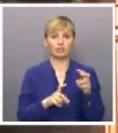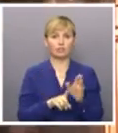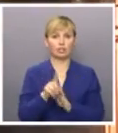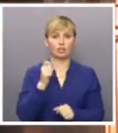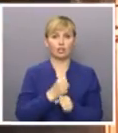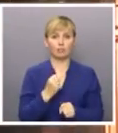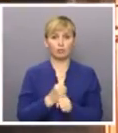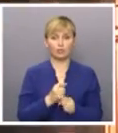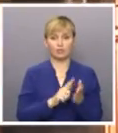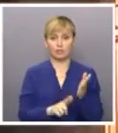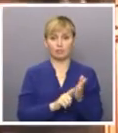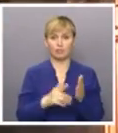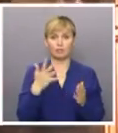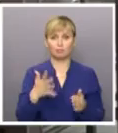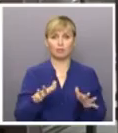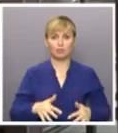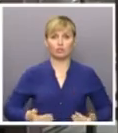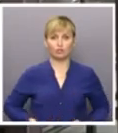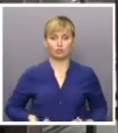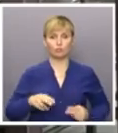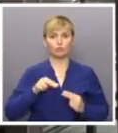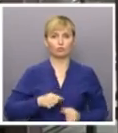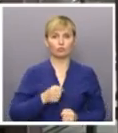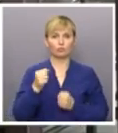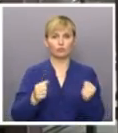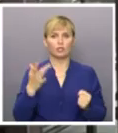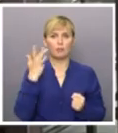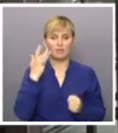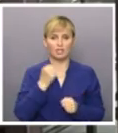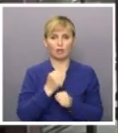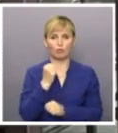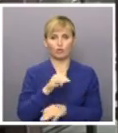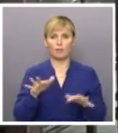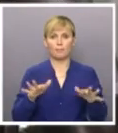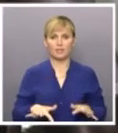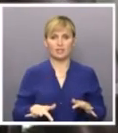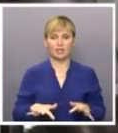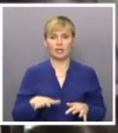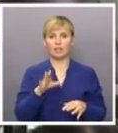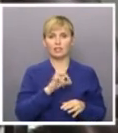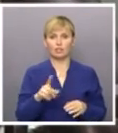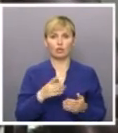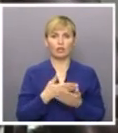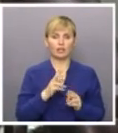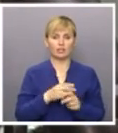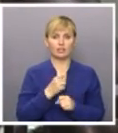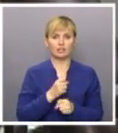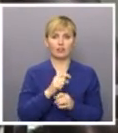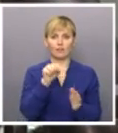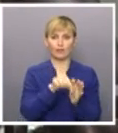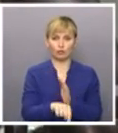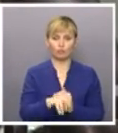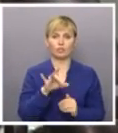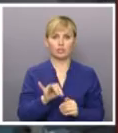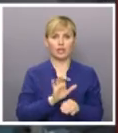полную мощность, 75 местных жителей будут трудоустроены на постоянные рабочие места. Продукция предприятия ориентирована как на внутренний рынок, так и